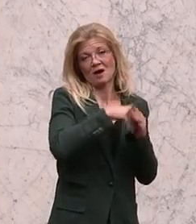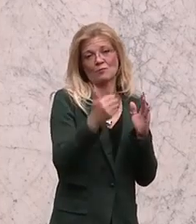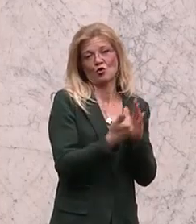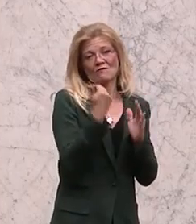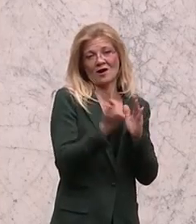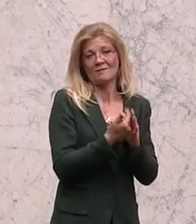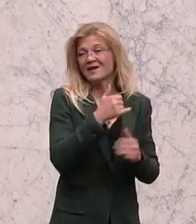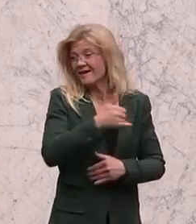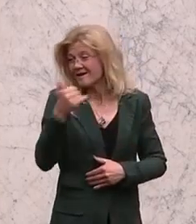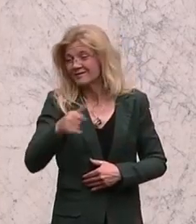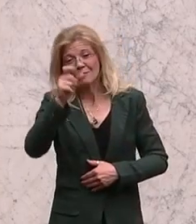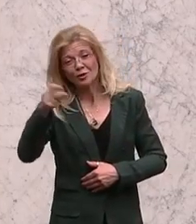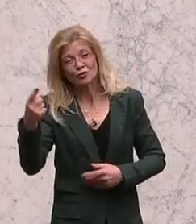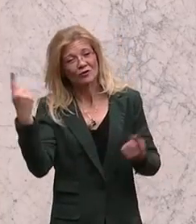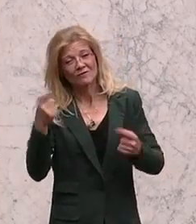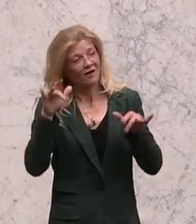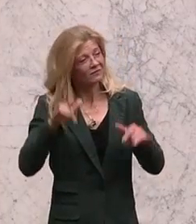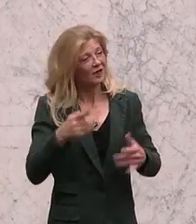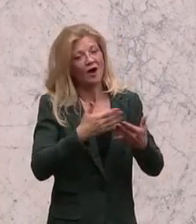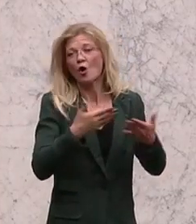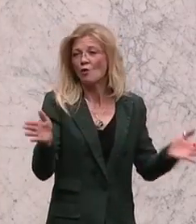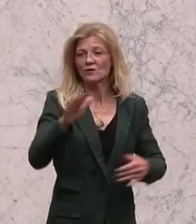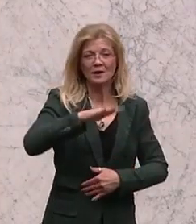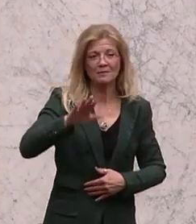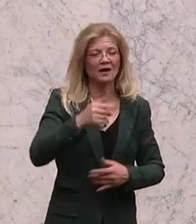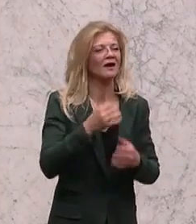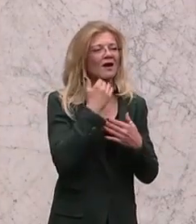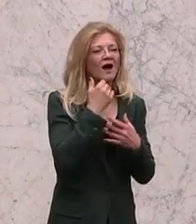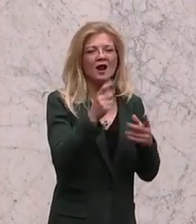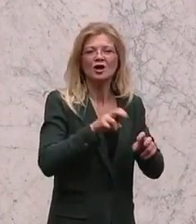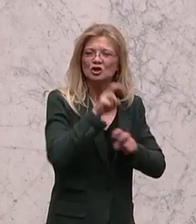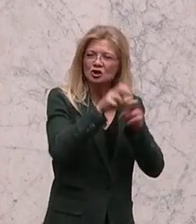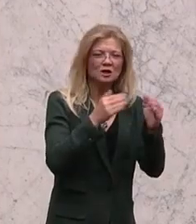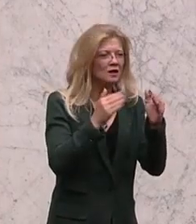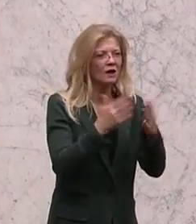Stiegenhaus, sei es auf der Straße, sei es auch in einem öffentlichen